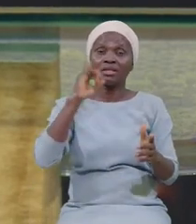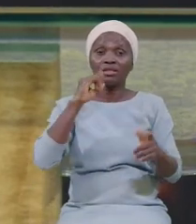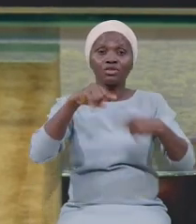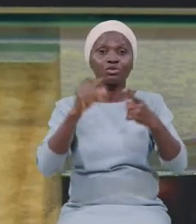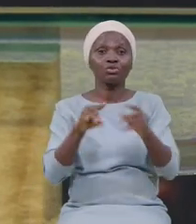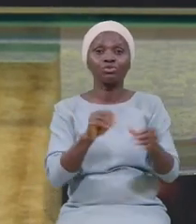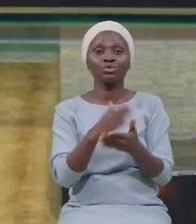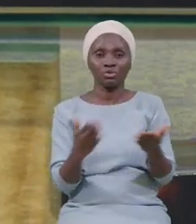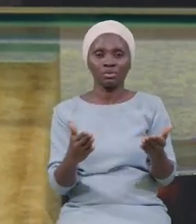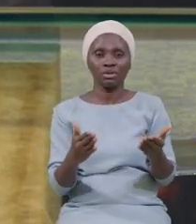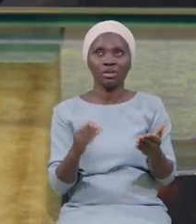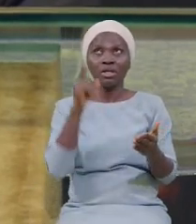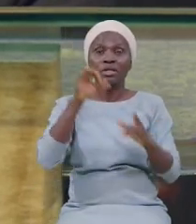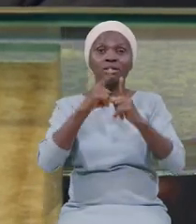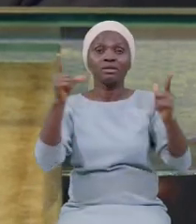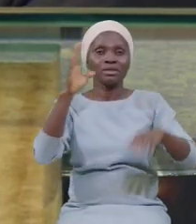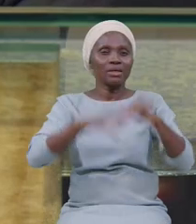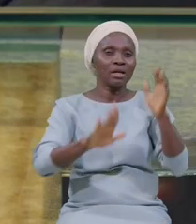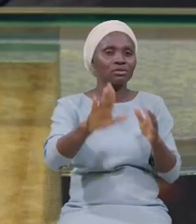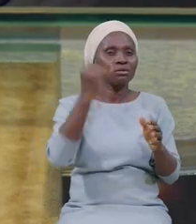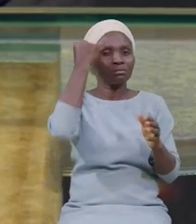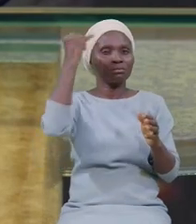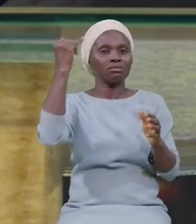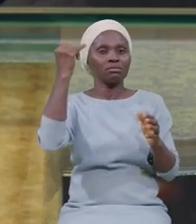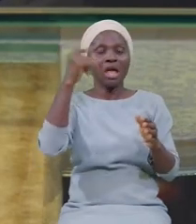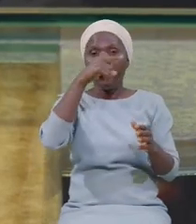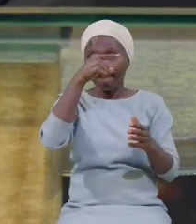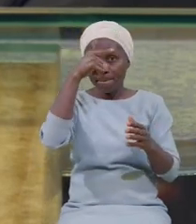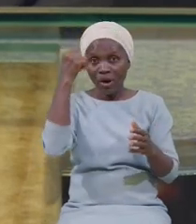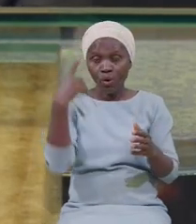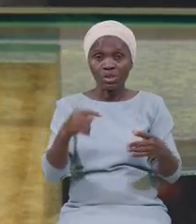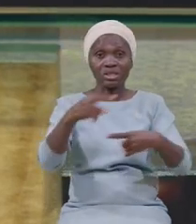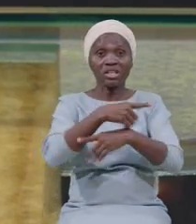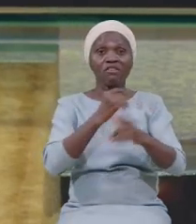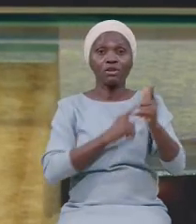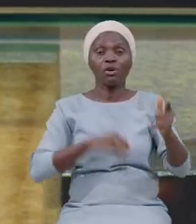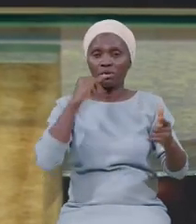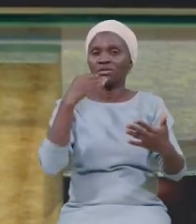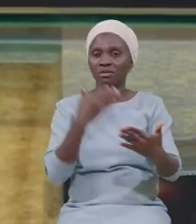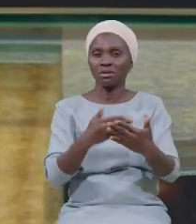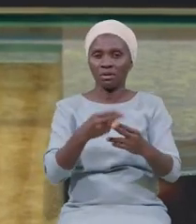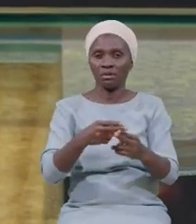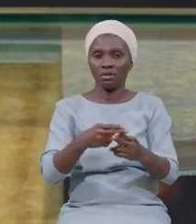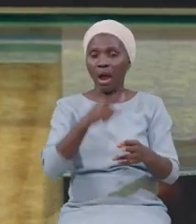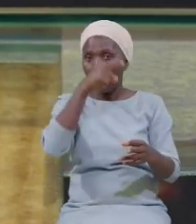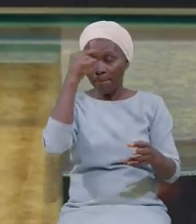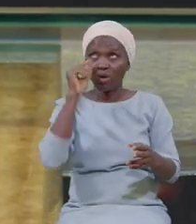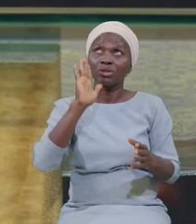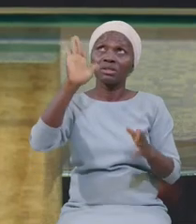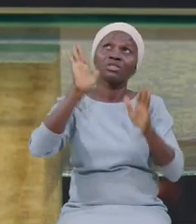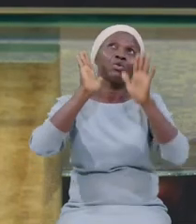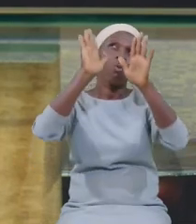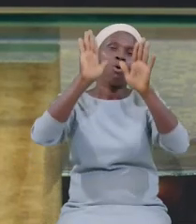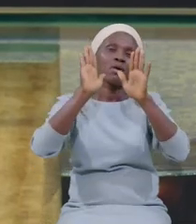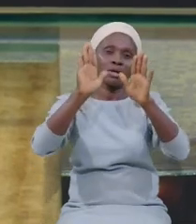votre imagination. Parce que le jour du Seigneur est proche. Maintenant, parce que ces